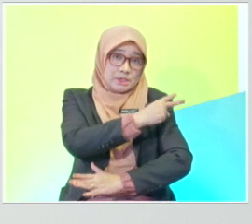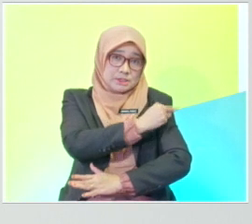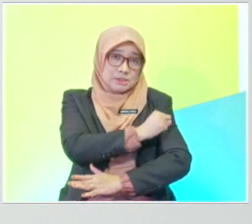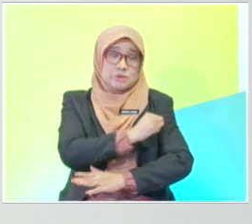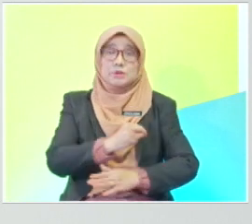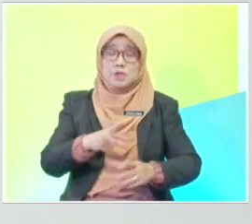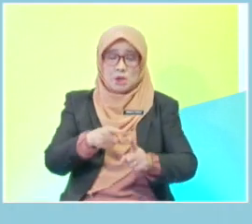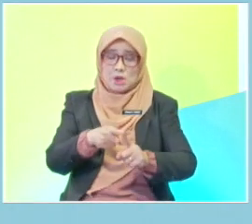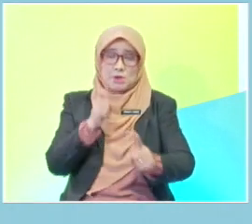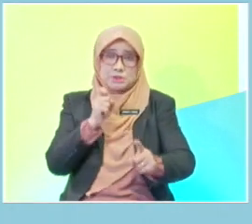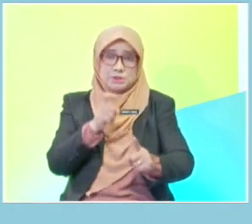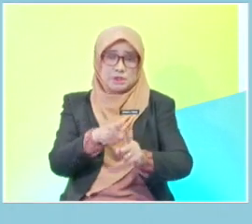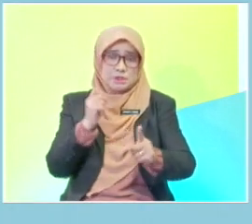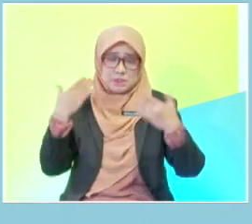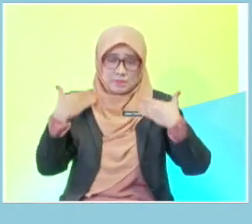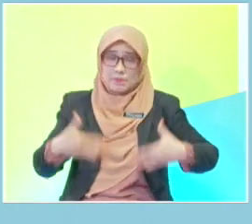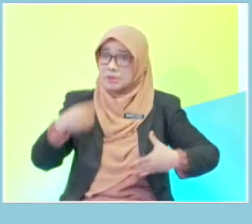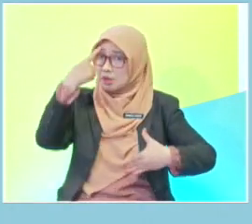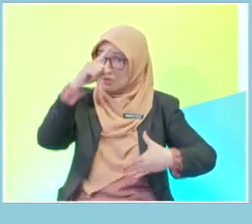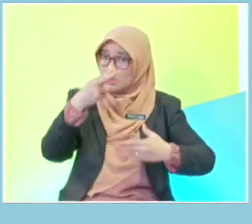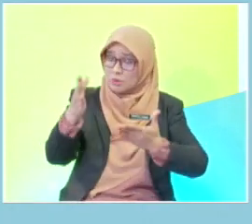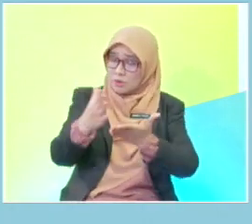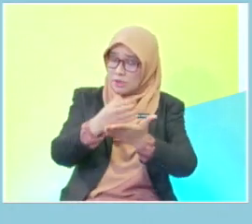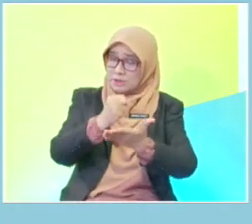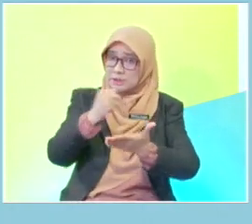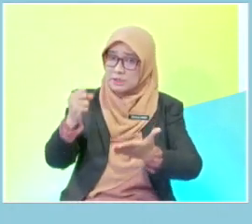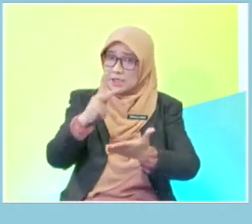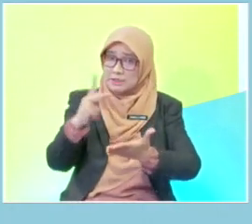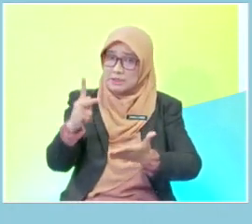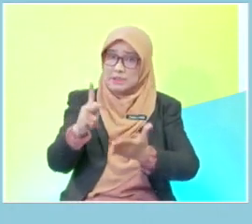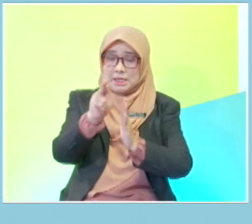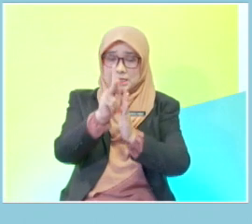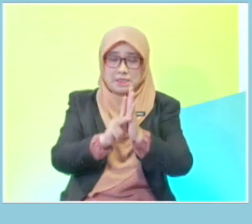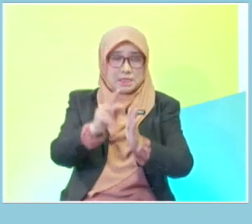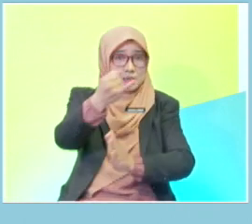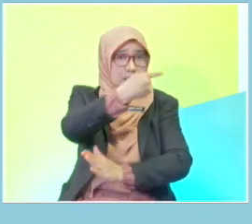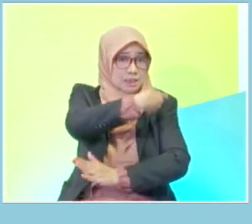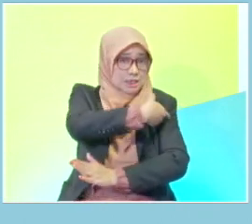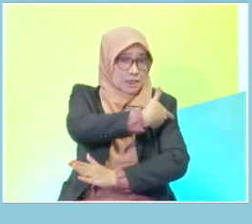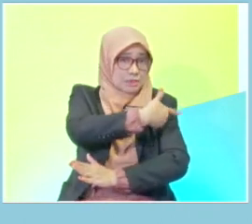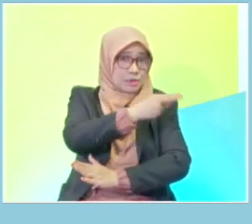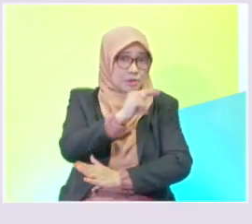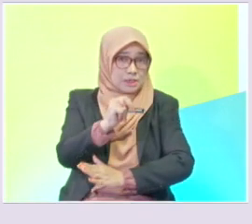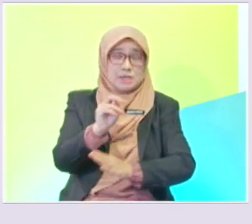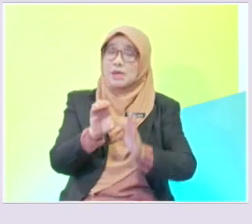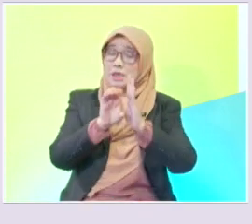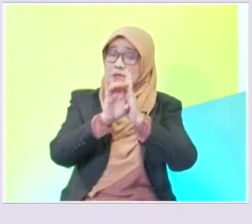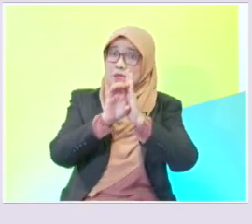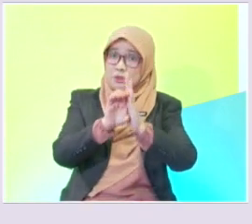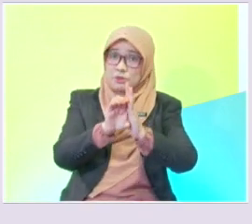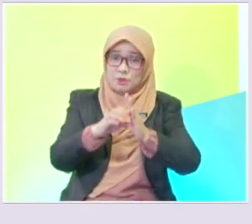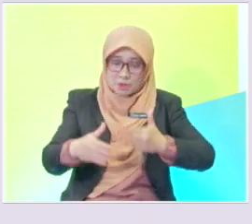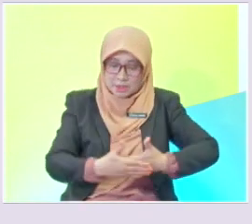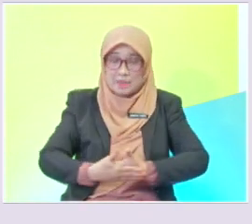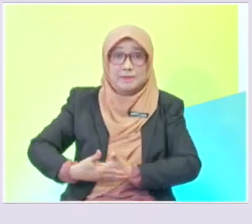penyakit tertentu. Okey, baik. Sebagai contoh, bayi perlu disuntik dengan beberapa jenis vaksin yang berbeza. Okey,